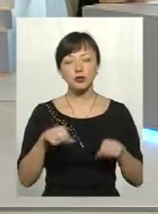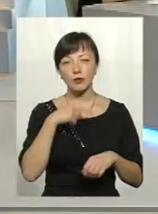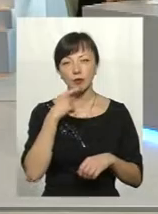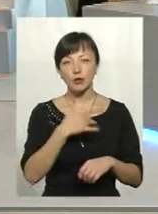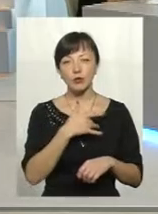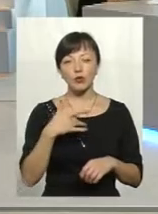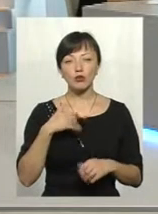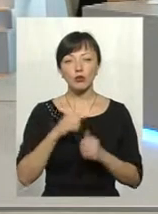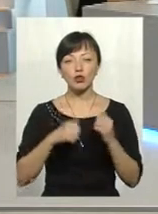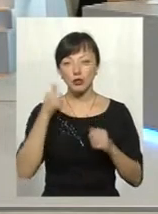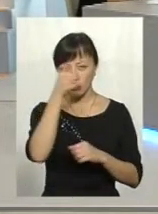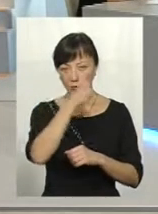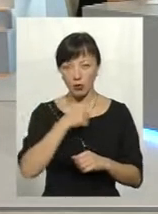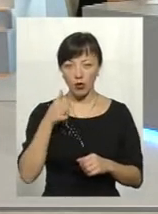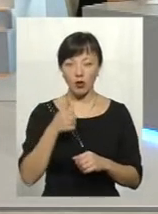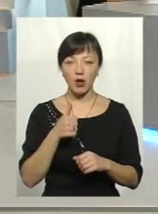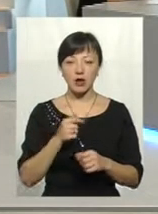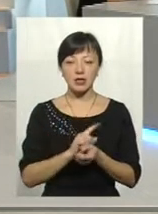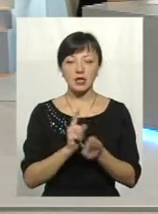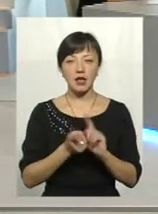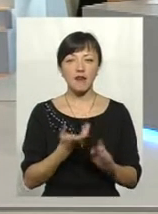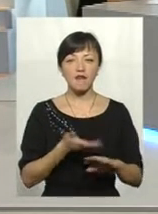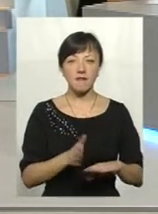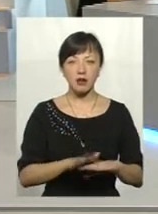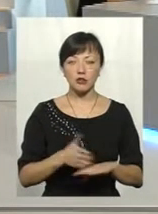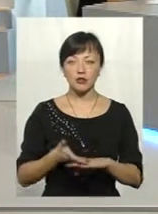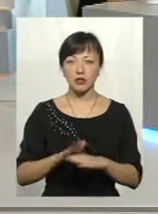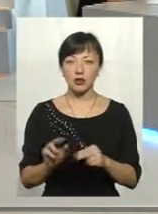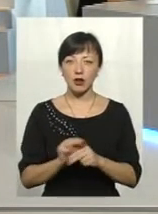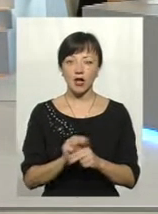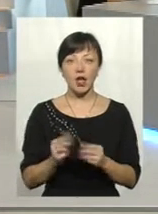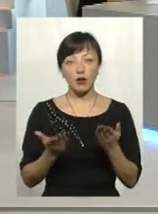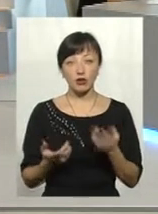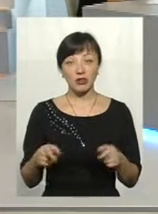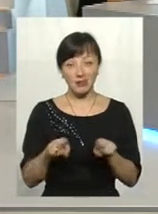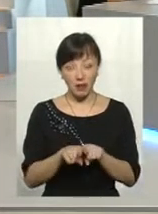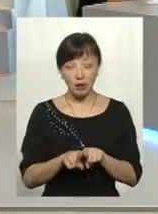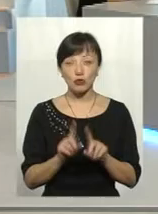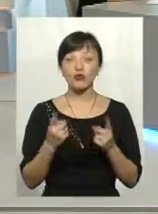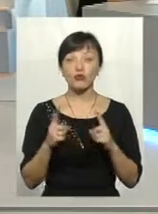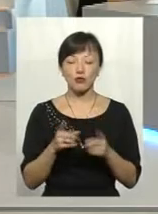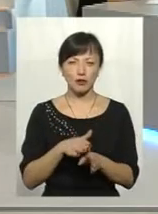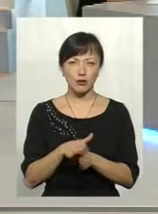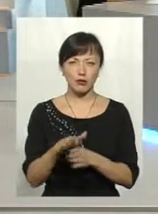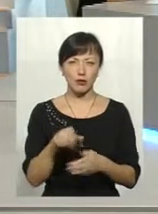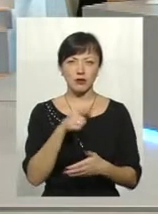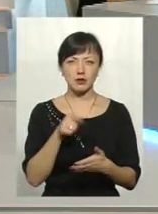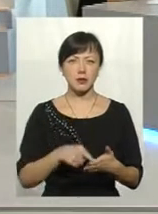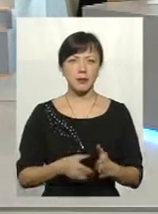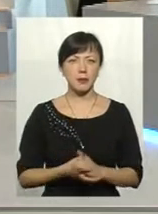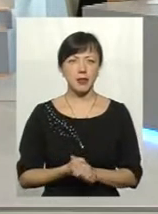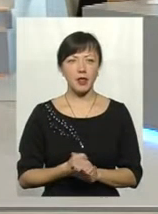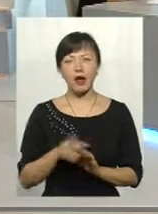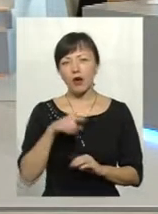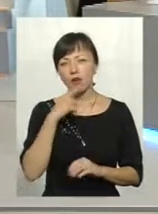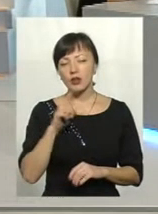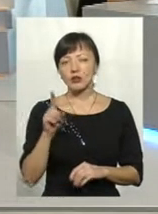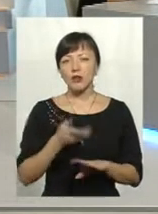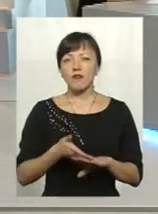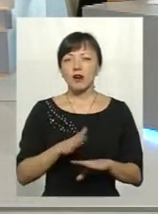туберкульоз з кожним роком стає важче, все важче лікувати? Якщо так, то чому це відбувається? Ну, говорити про те, що